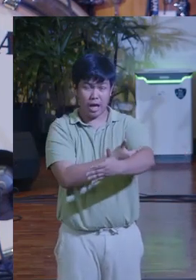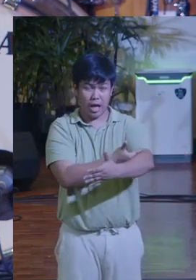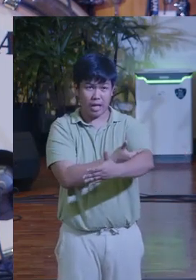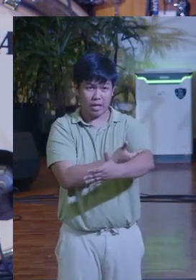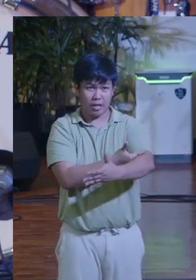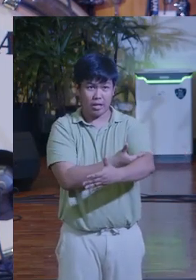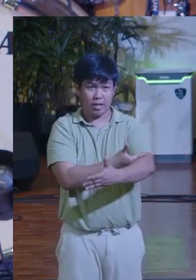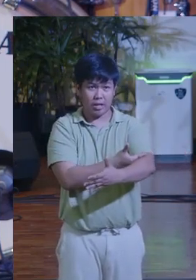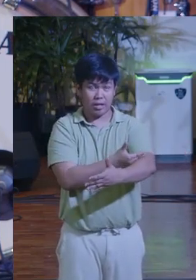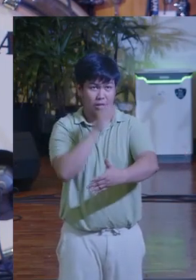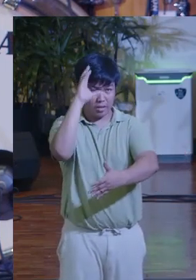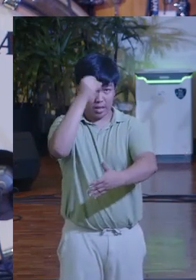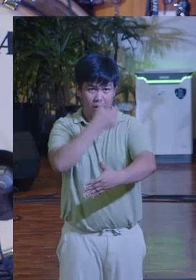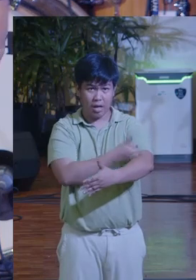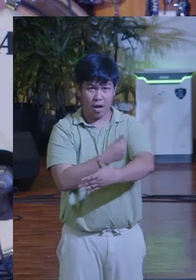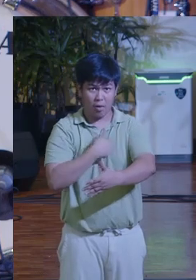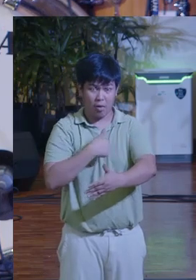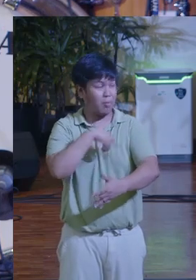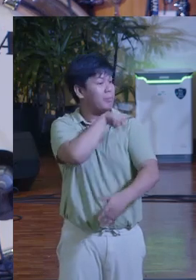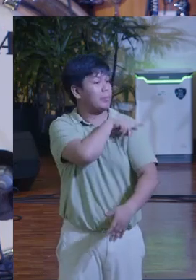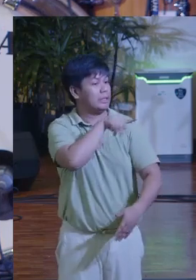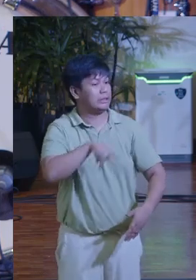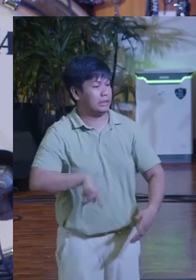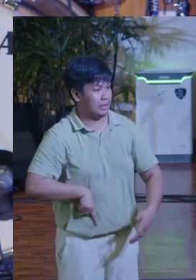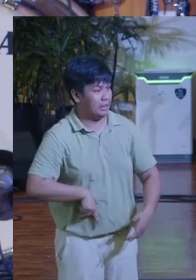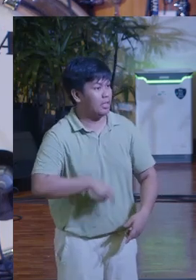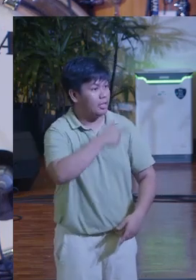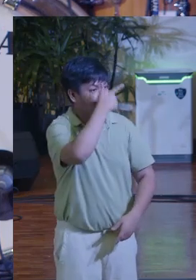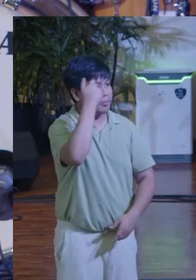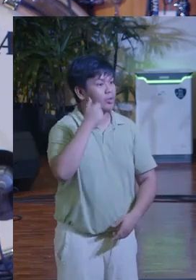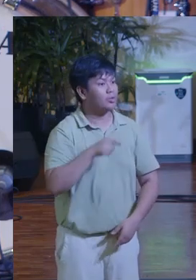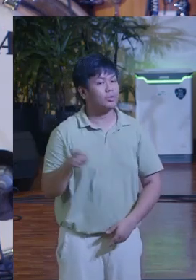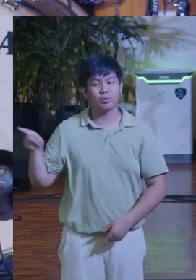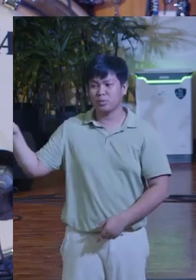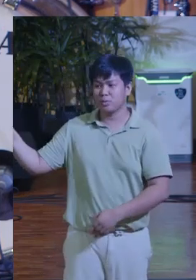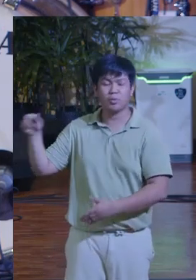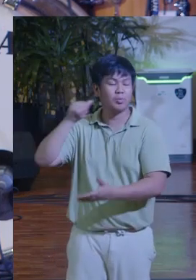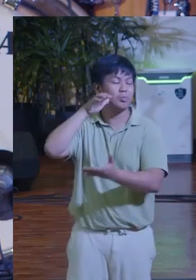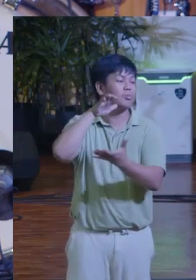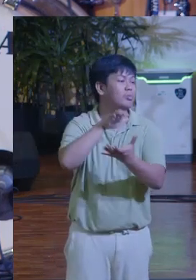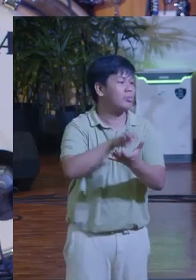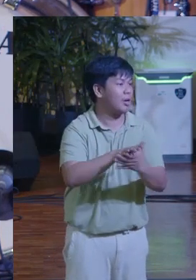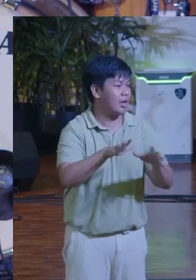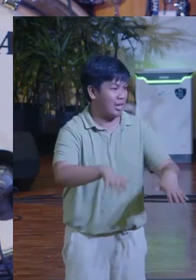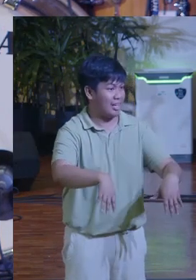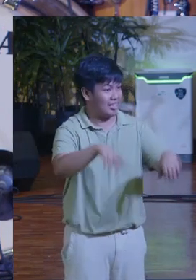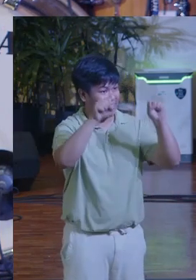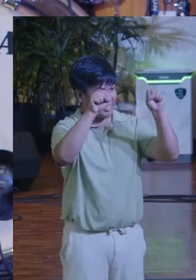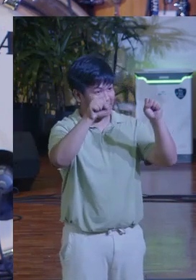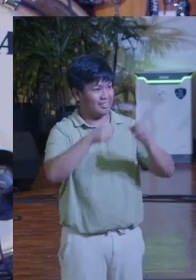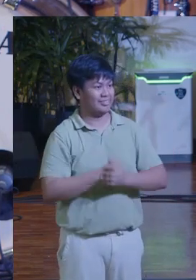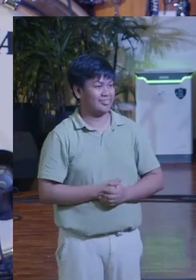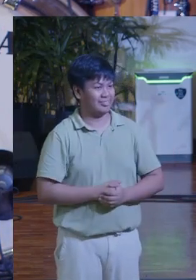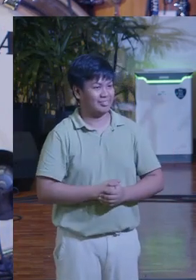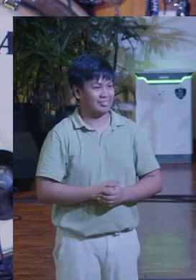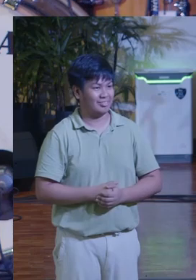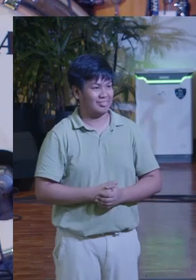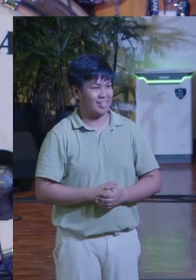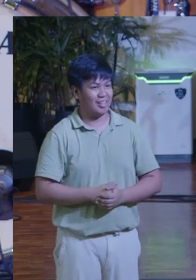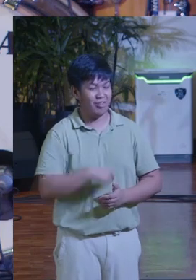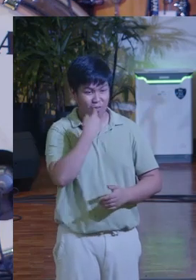princess. No? Kasi inadopt siya ng isang prinsesa. Ang prinsesa niya po ay ang kanyang